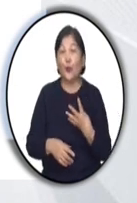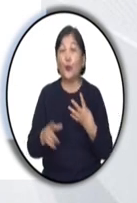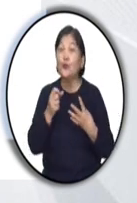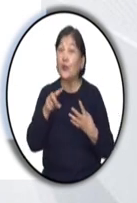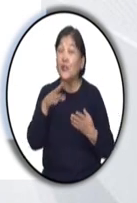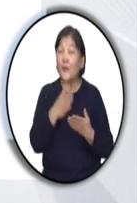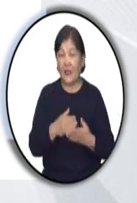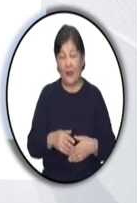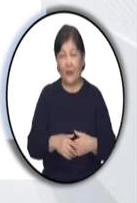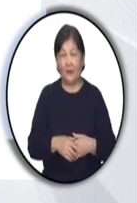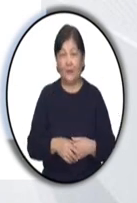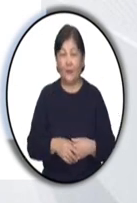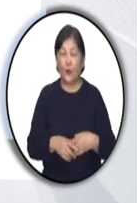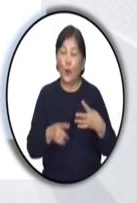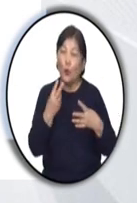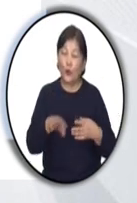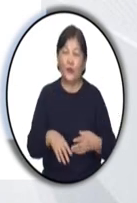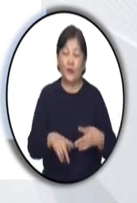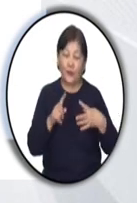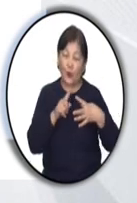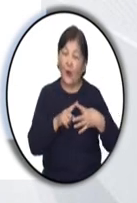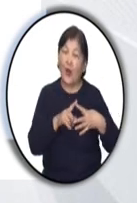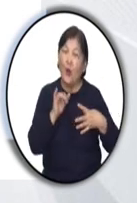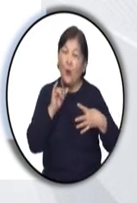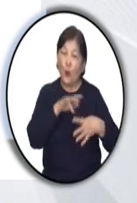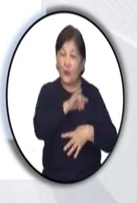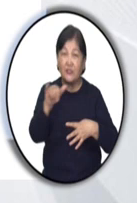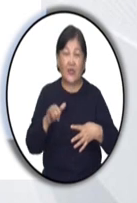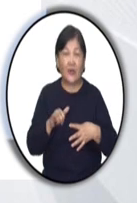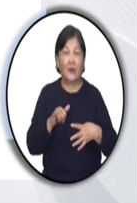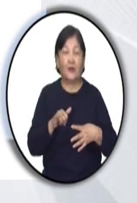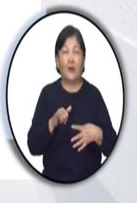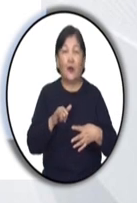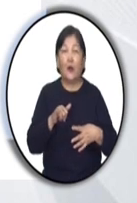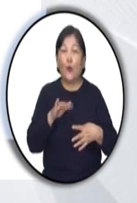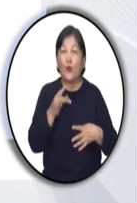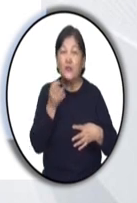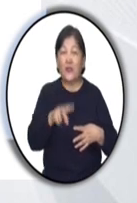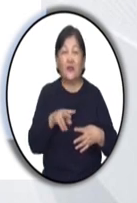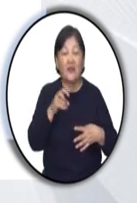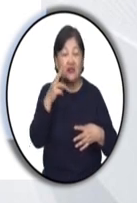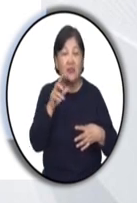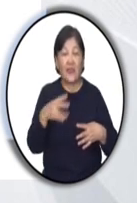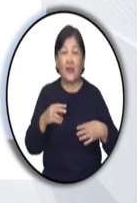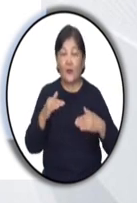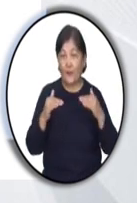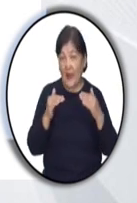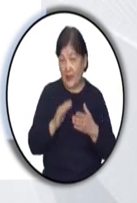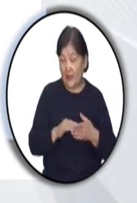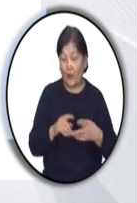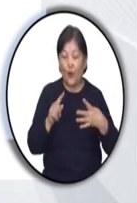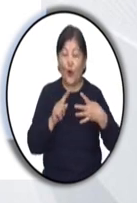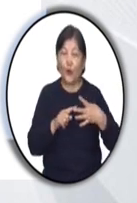дүгндэг дараах дөрвөн янзын үзүүлэлт байдаг юм байна. За үүнд тухайн улсын урсгал